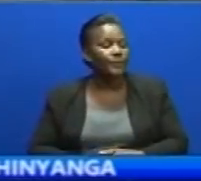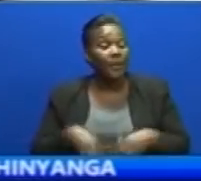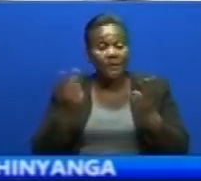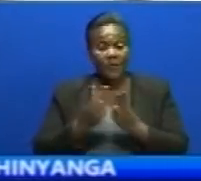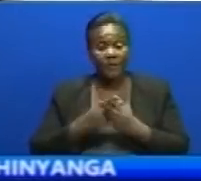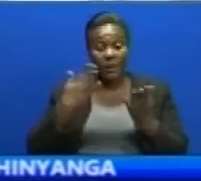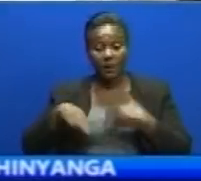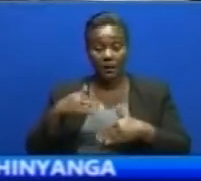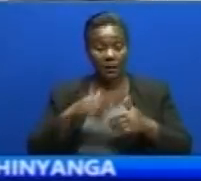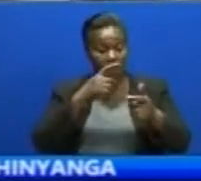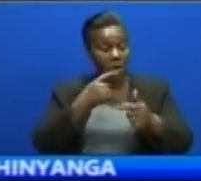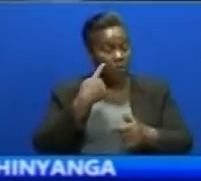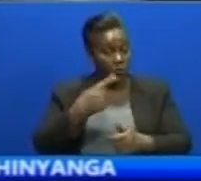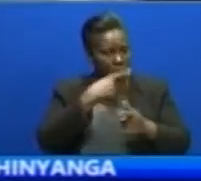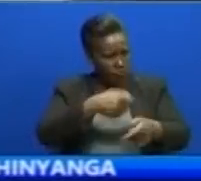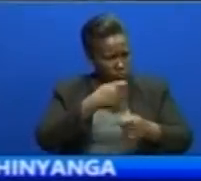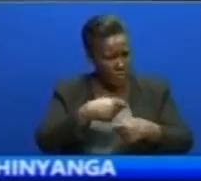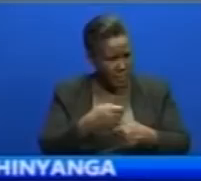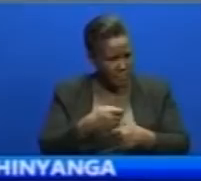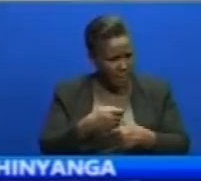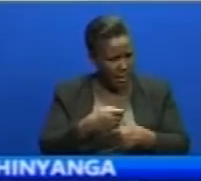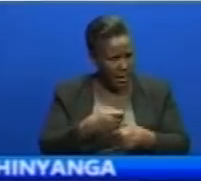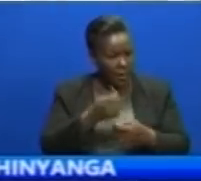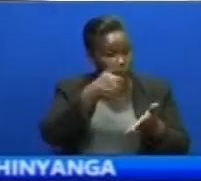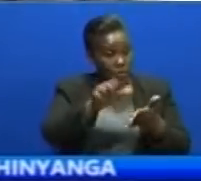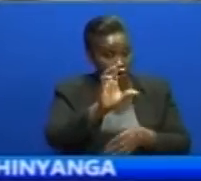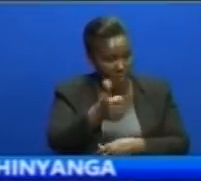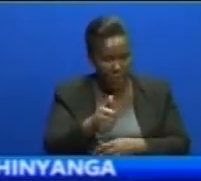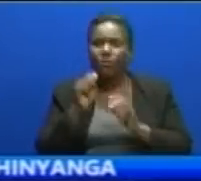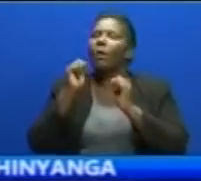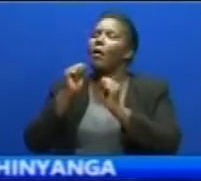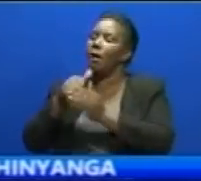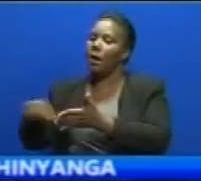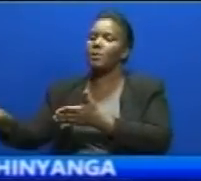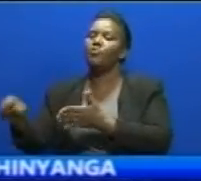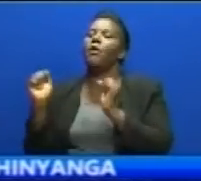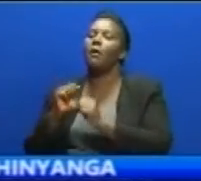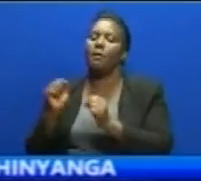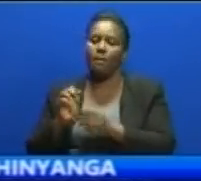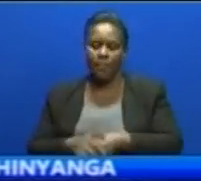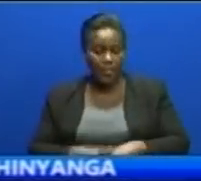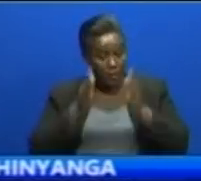wakulima ambao bado hawajalipwa fedha zao kuanza kulipa haraka iwezekanavyo. Mkuu wa wilaya ya Igunga,